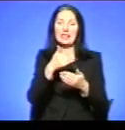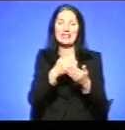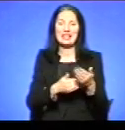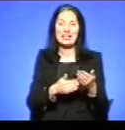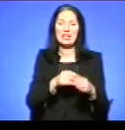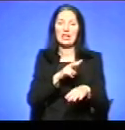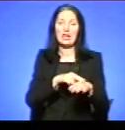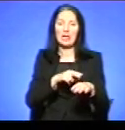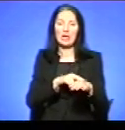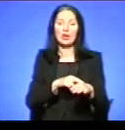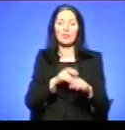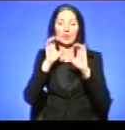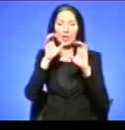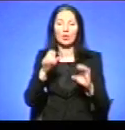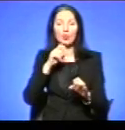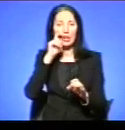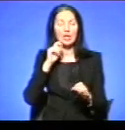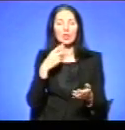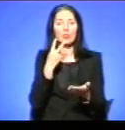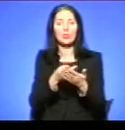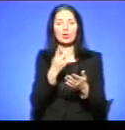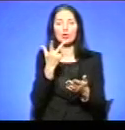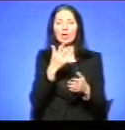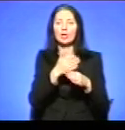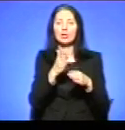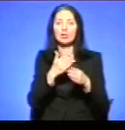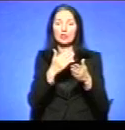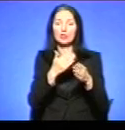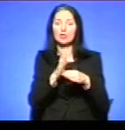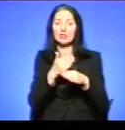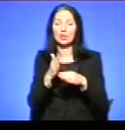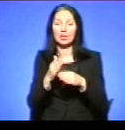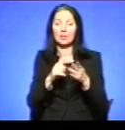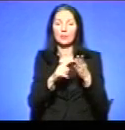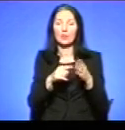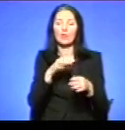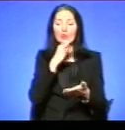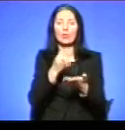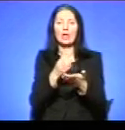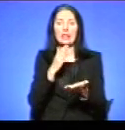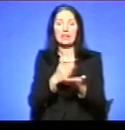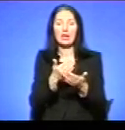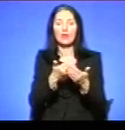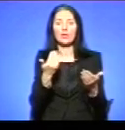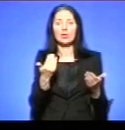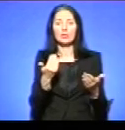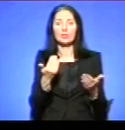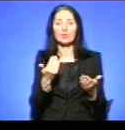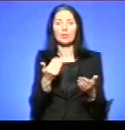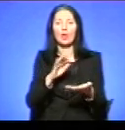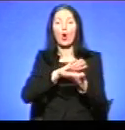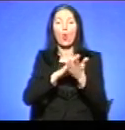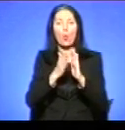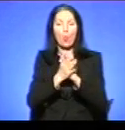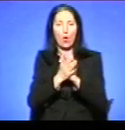Кримінального кодексу передбачено 3 частини, і відповідальність є від, скажімо так, від